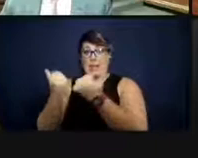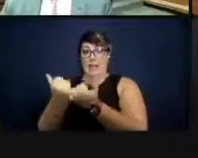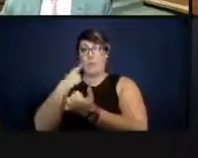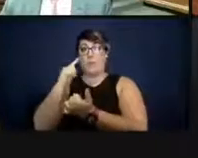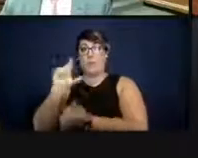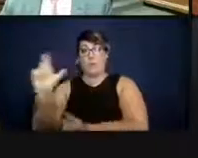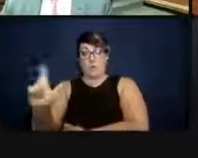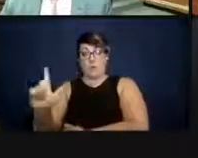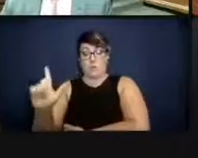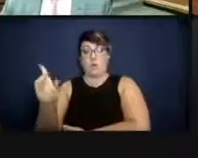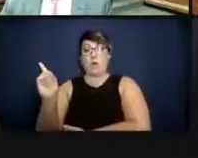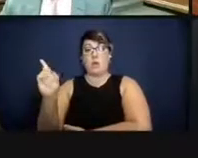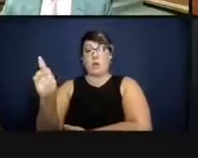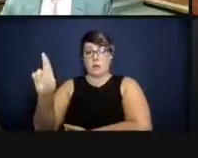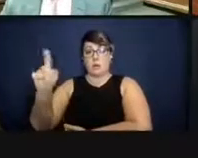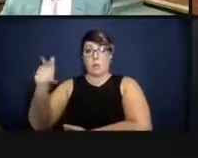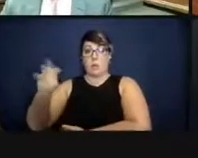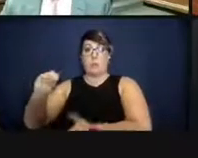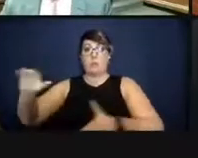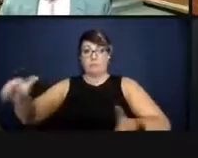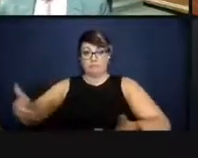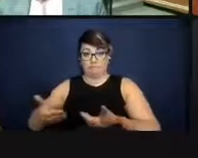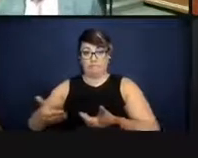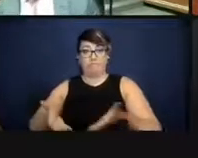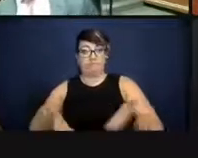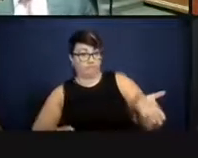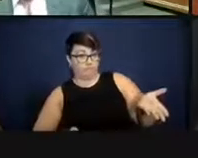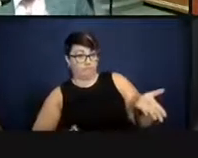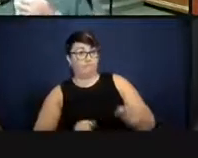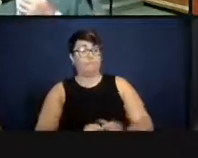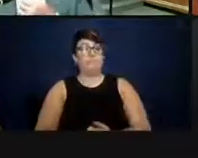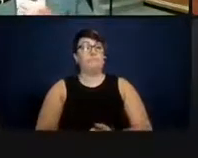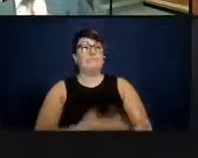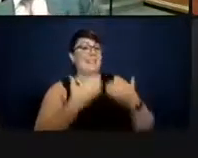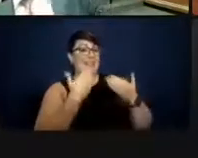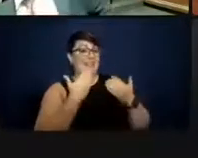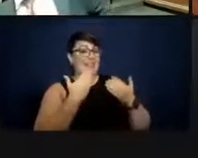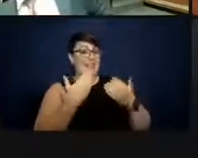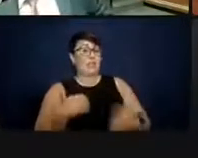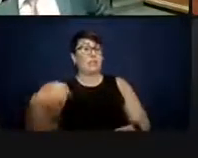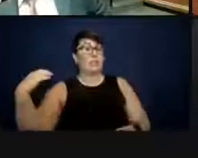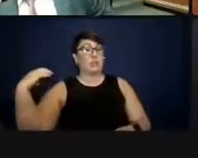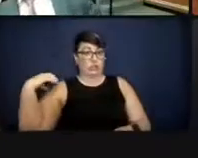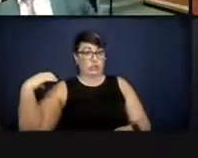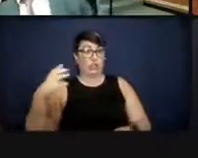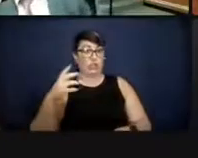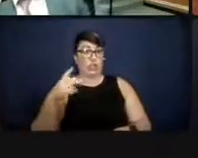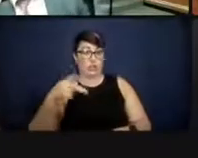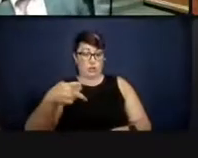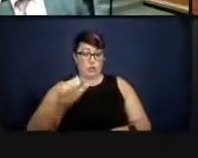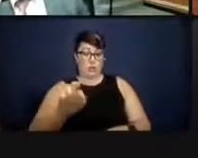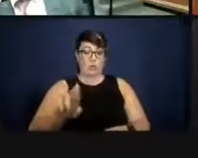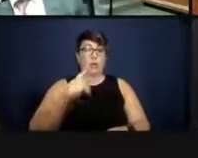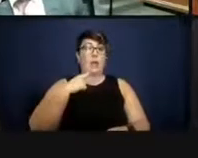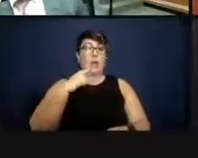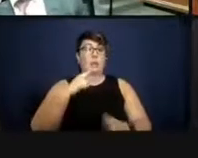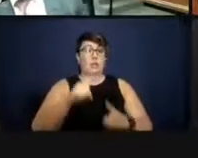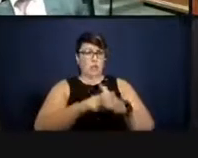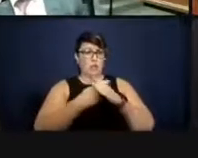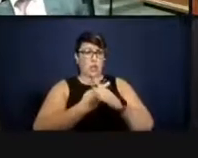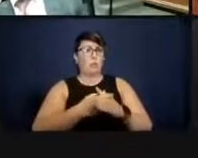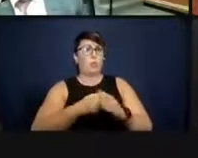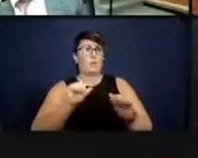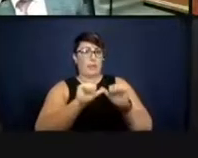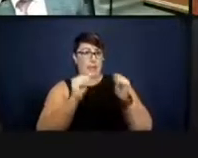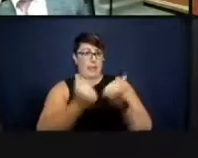baadhi ya njia ambazo wanafunzi wetu wanatumia ili wakati wanapoendelea na masomo yao. Asante sana